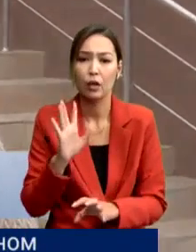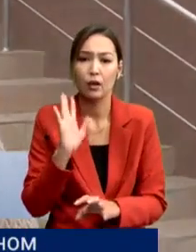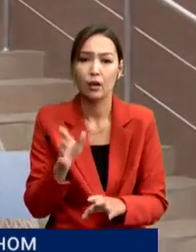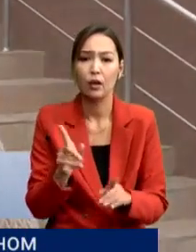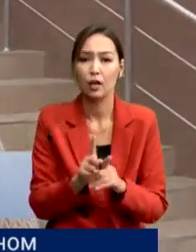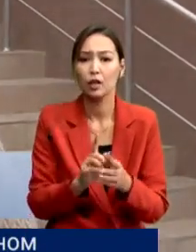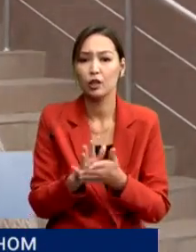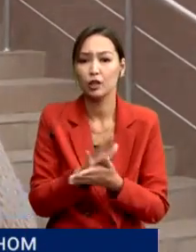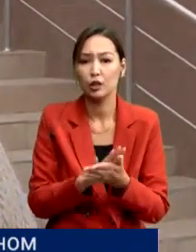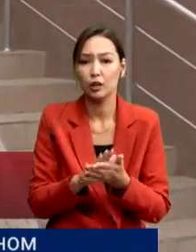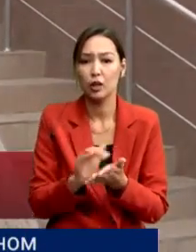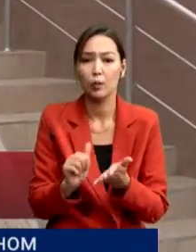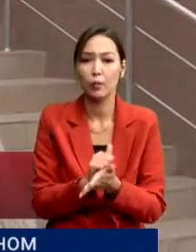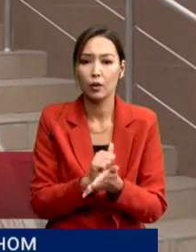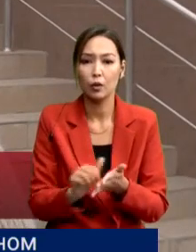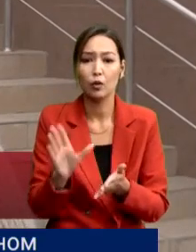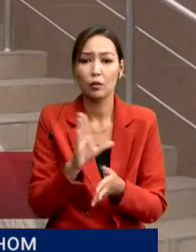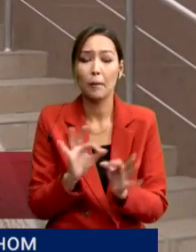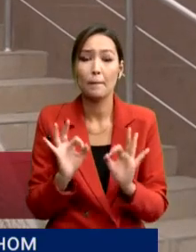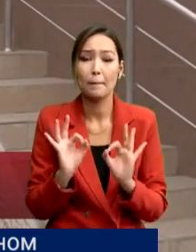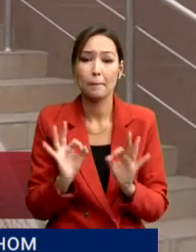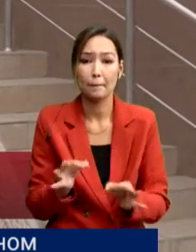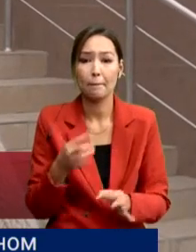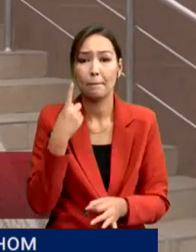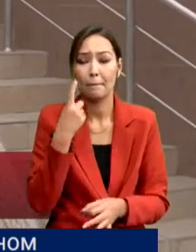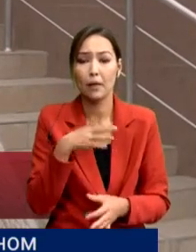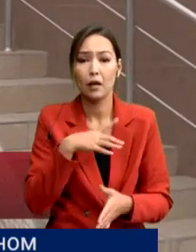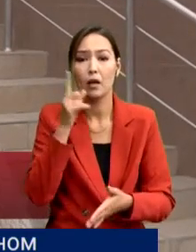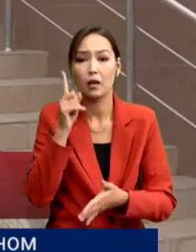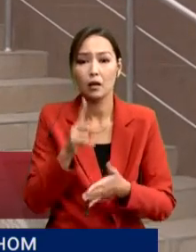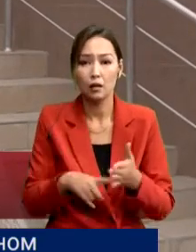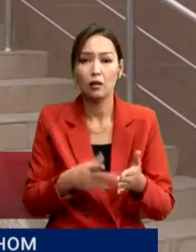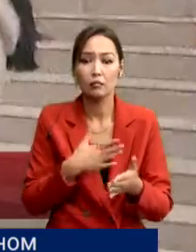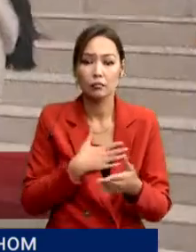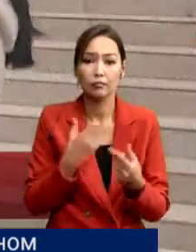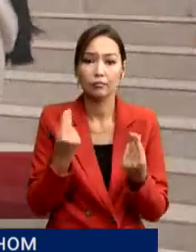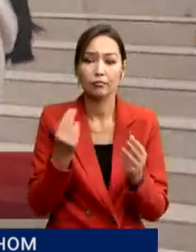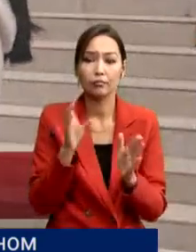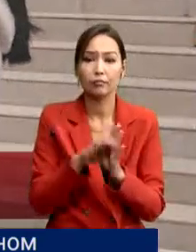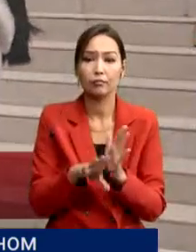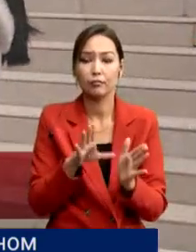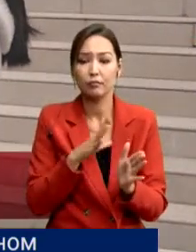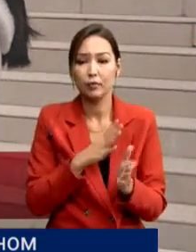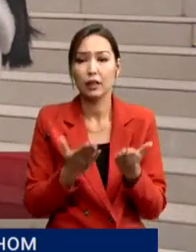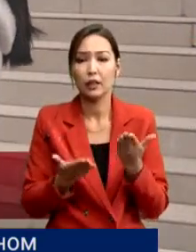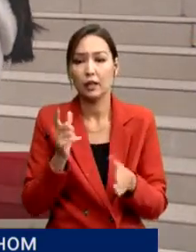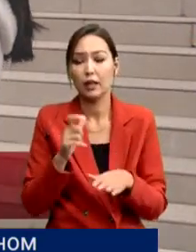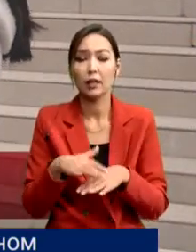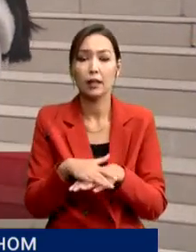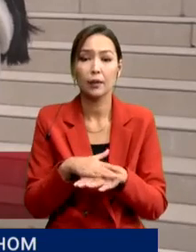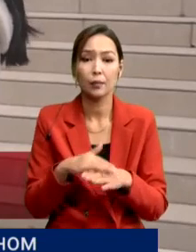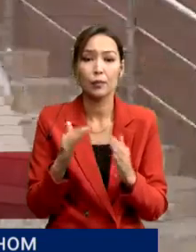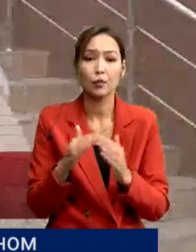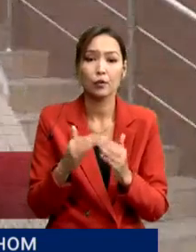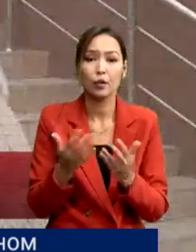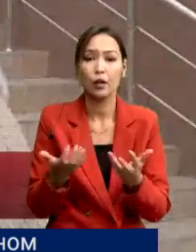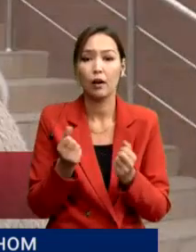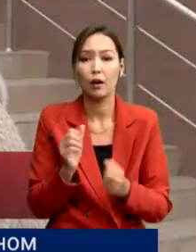Ешқандай не документтеріңіз бәрі дұрыс деп соған сеніп біздер салдық. Кейбір адамдар осы үйді аламыз